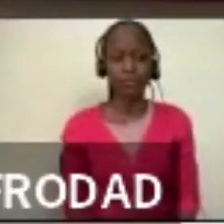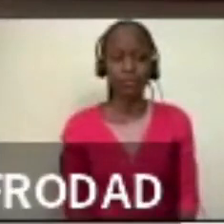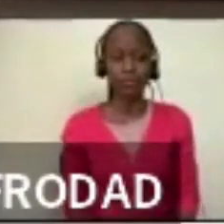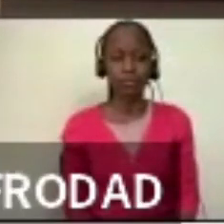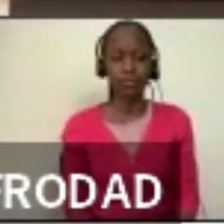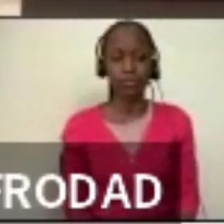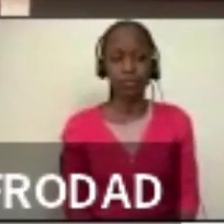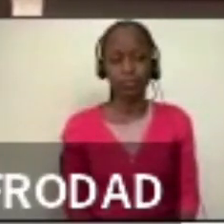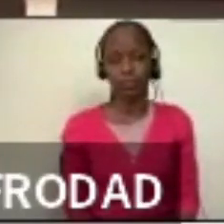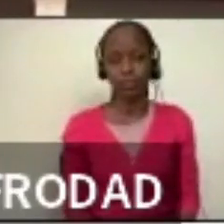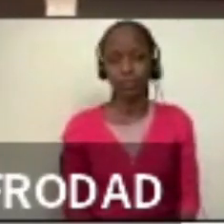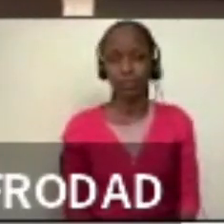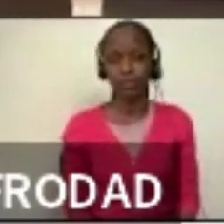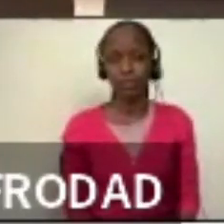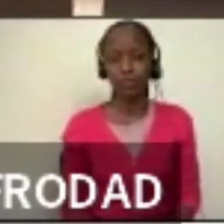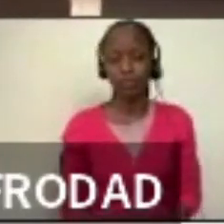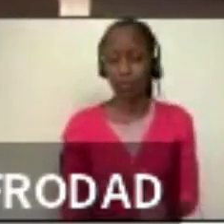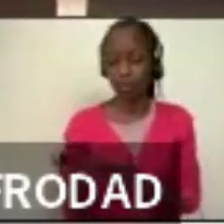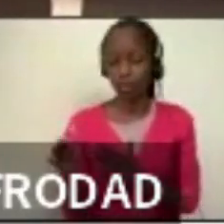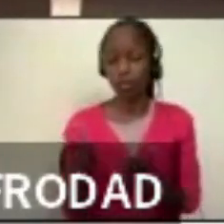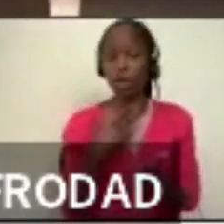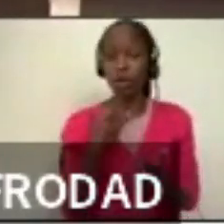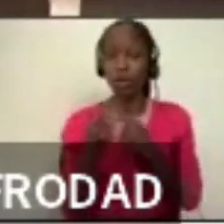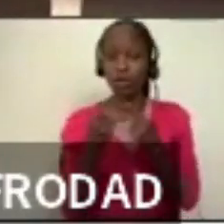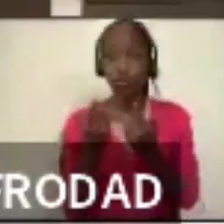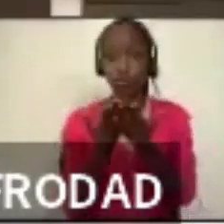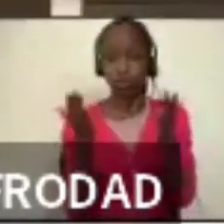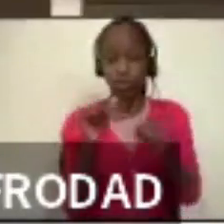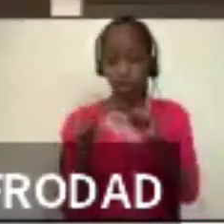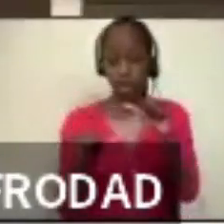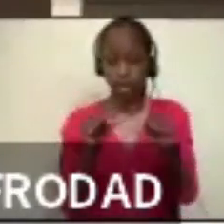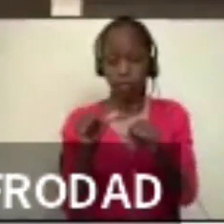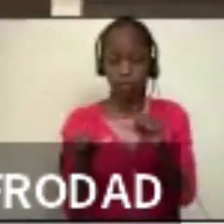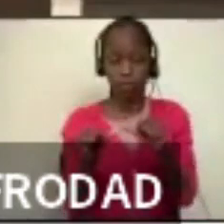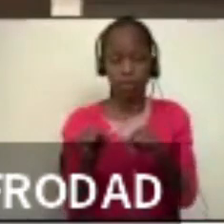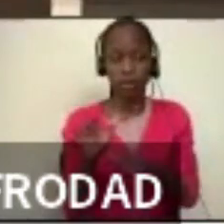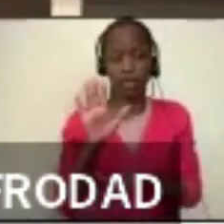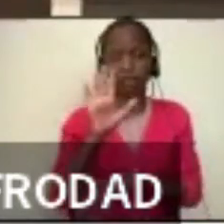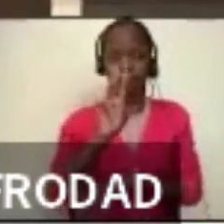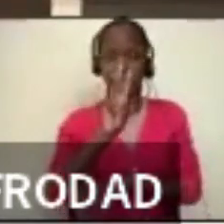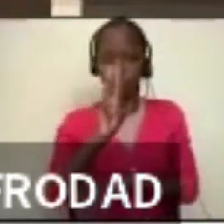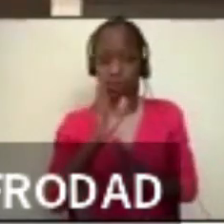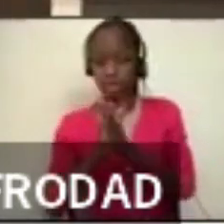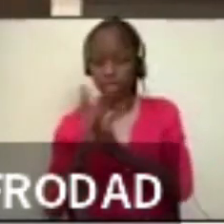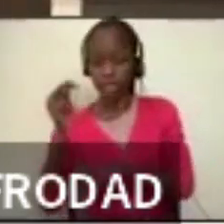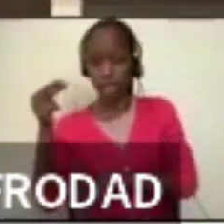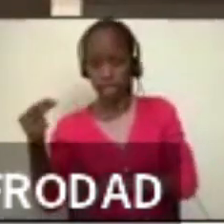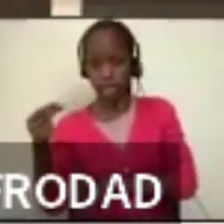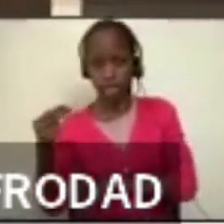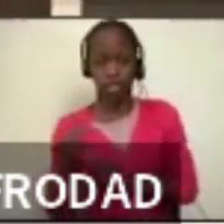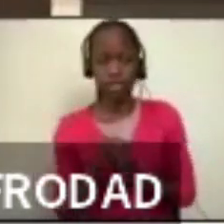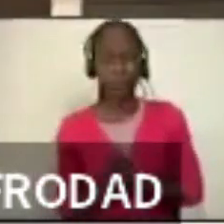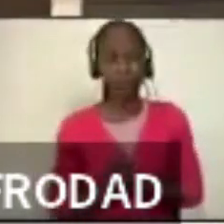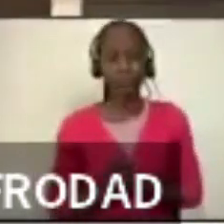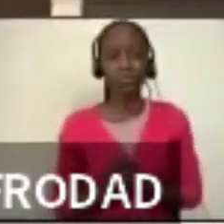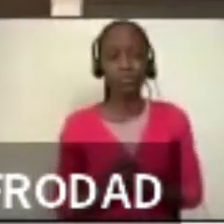Alors voilà, je vais vous parler des 5 questions qui tournent autour du journalisme d'investigation, c'est-à-dire le qui,